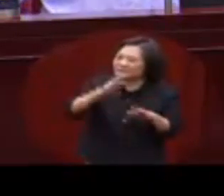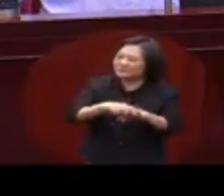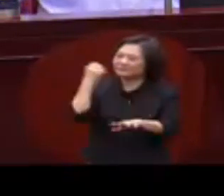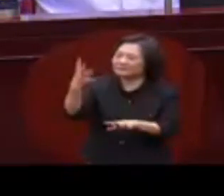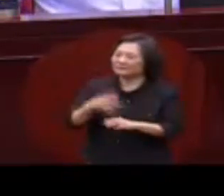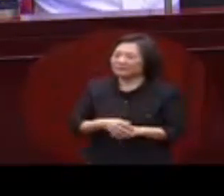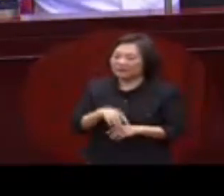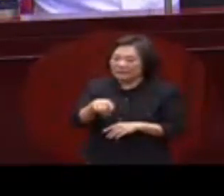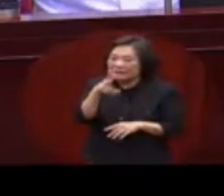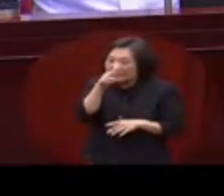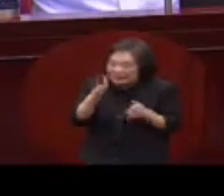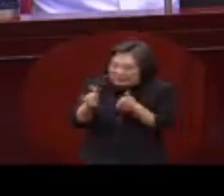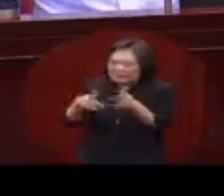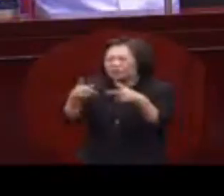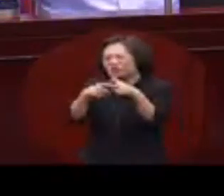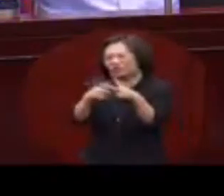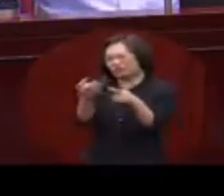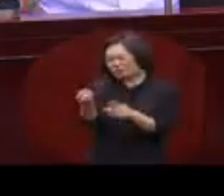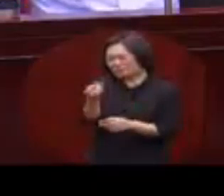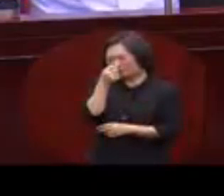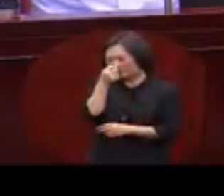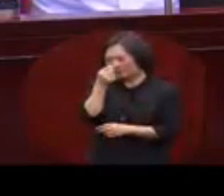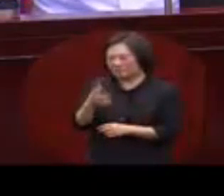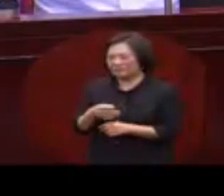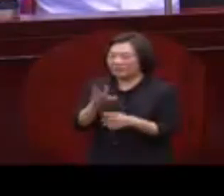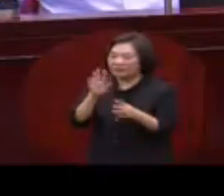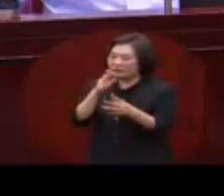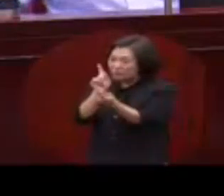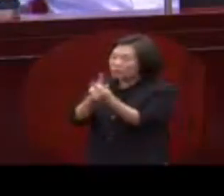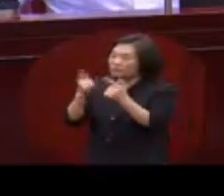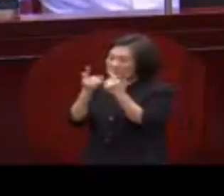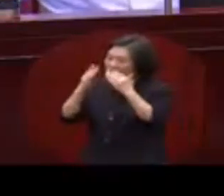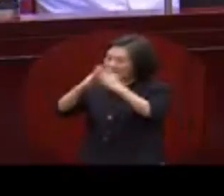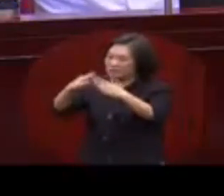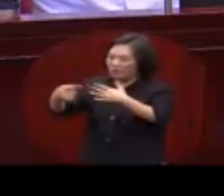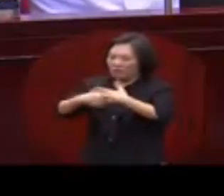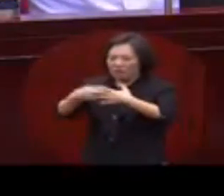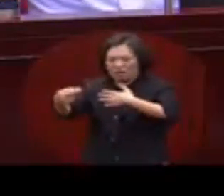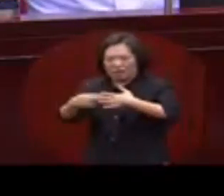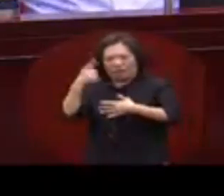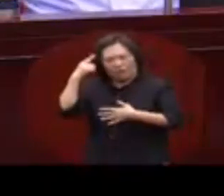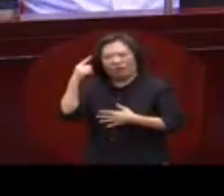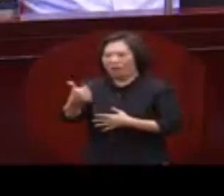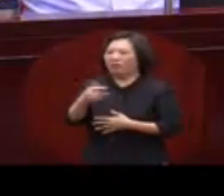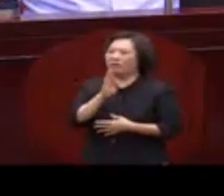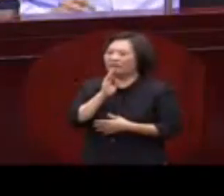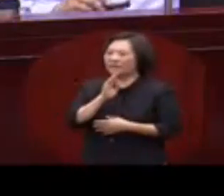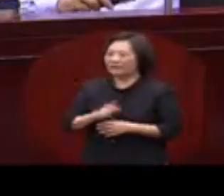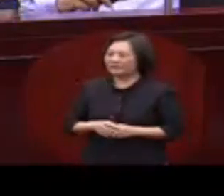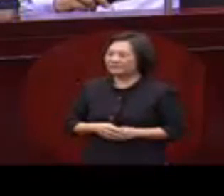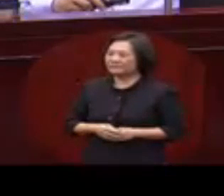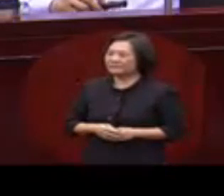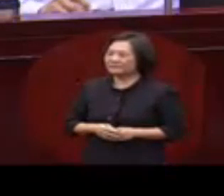的工程，你知道哈。但是对台北市整个市容改善是非常有用的。那这个